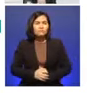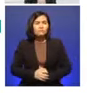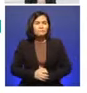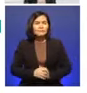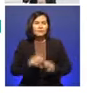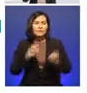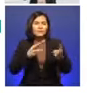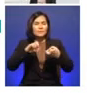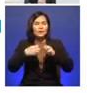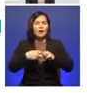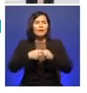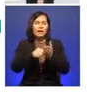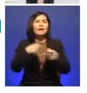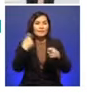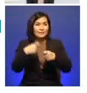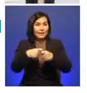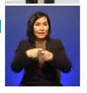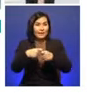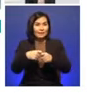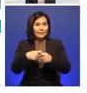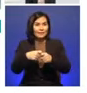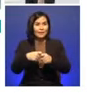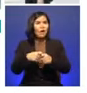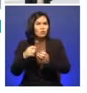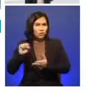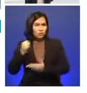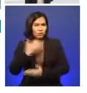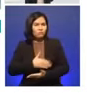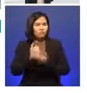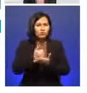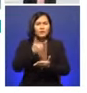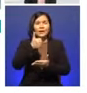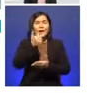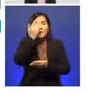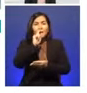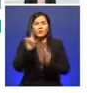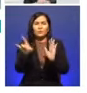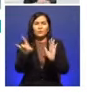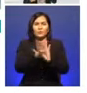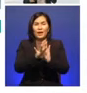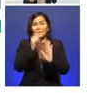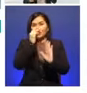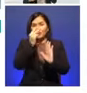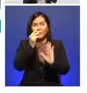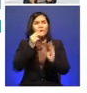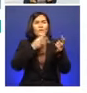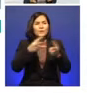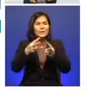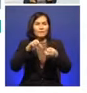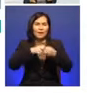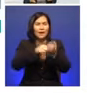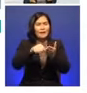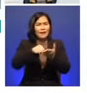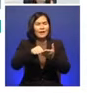แก้ปัญหาแต่สสก็ทำได้นะครับสไลด์สุดท้ายครับนั่นก็คือการไปทำเรื่องของแบบจำลองในการที่จะแก้ไขปัญหา